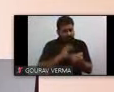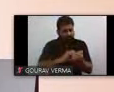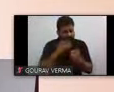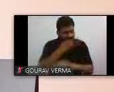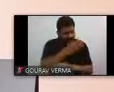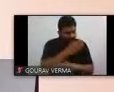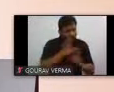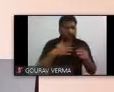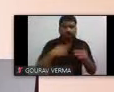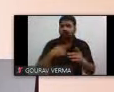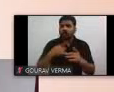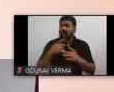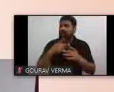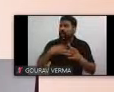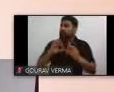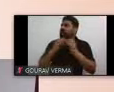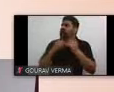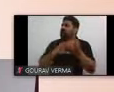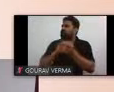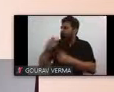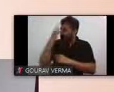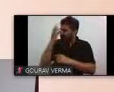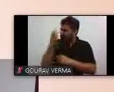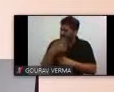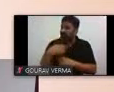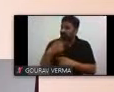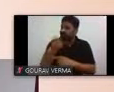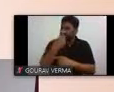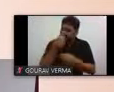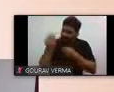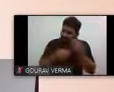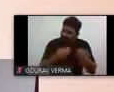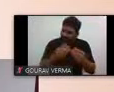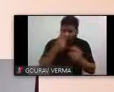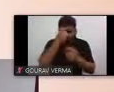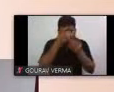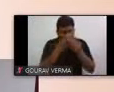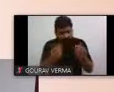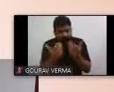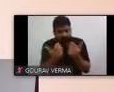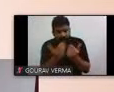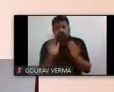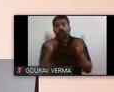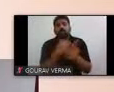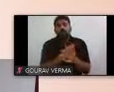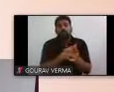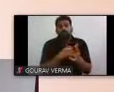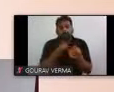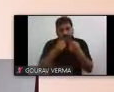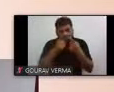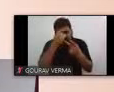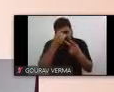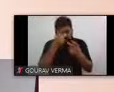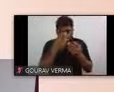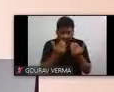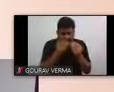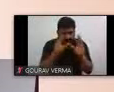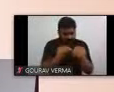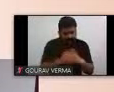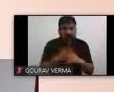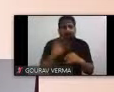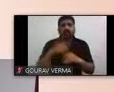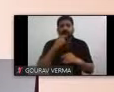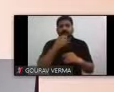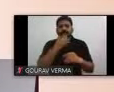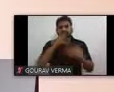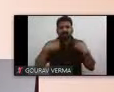doctor जानेगा. उसकी दवा से उसका ये प्रॉब्लम कम होगा या मेडिकल इशू कम होगा, या उसको कैल्शियम की कमी